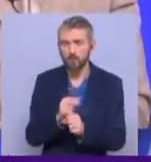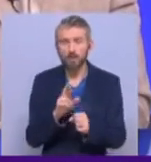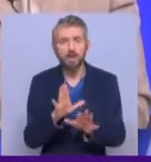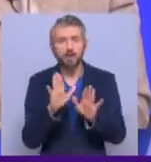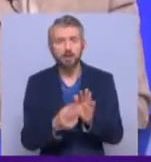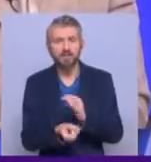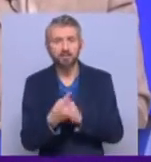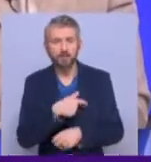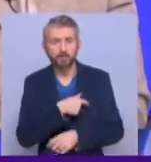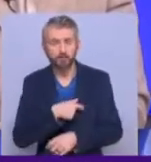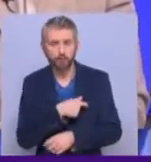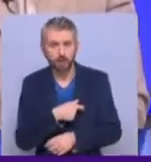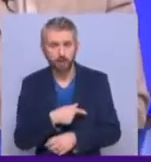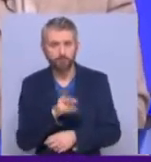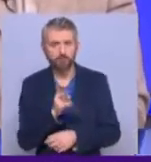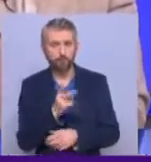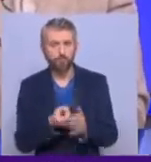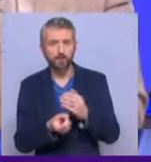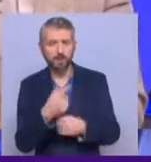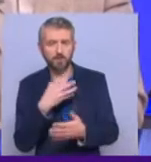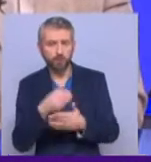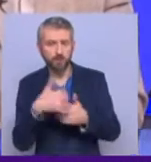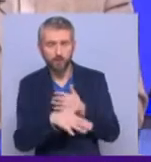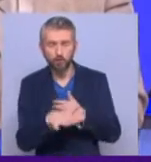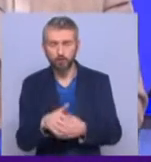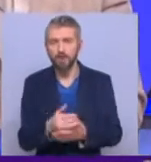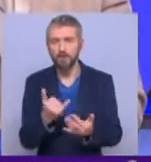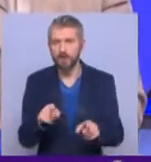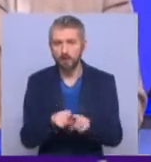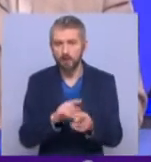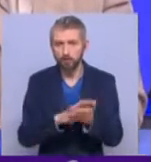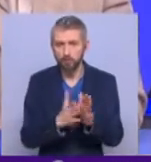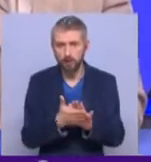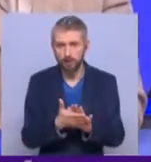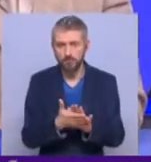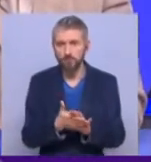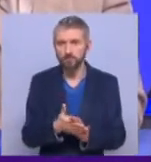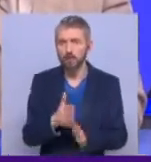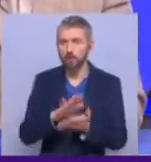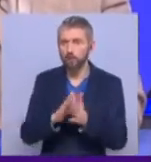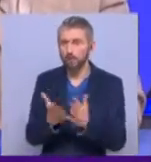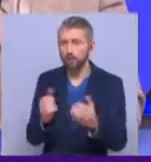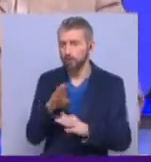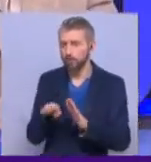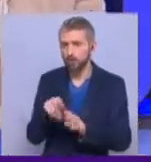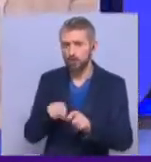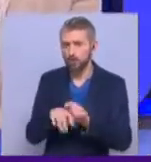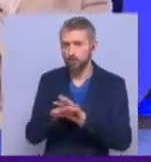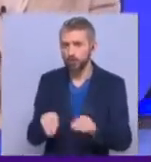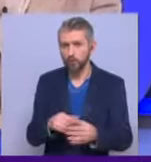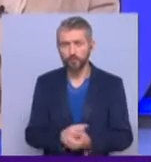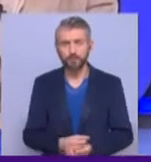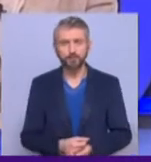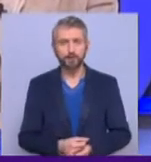появляется депутат, который выявляет свою небайдужість. Ситуация, а зараз такая же ситуация. Ситуация берется под контроль. Ага. Все.